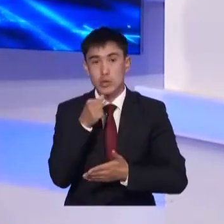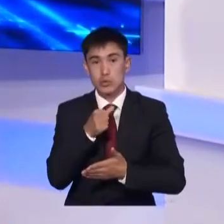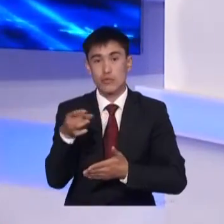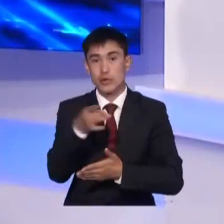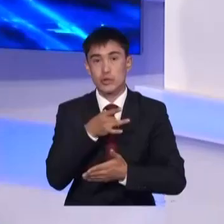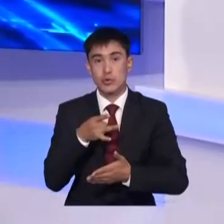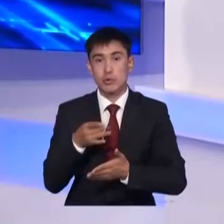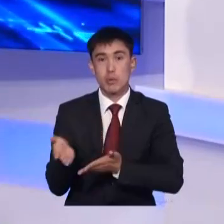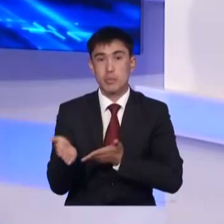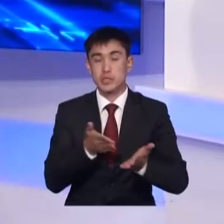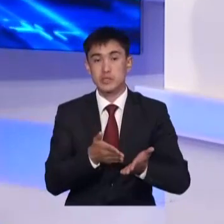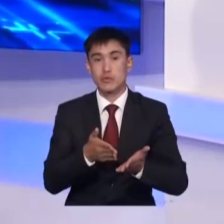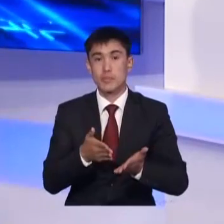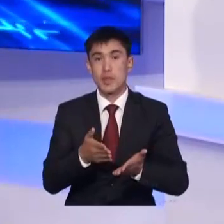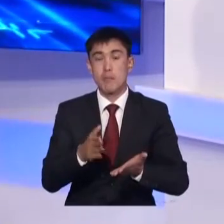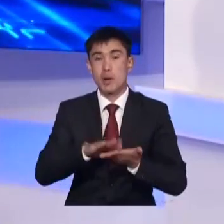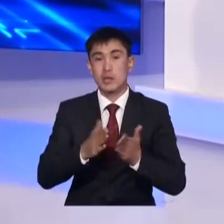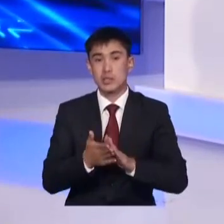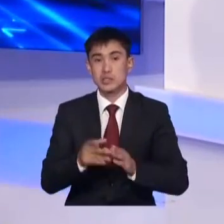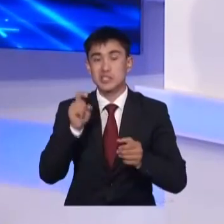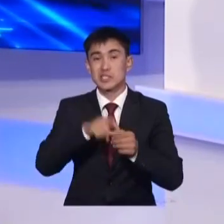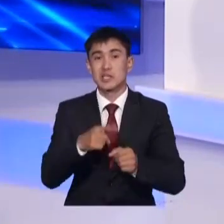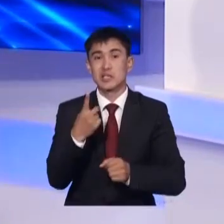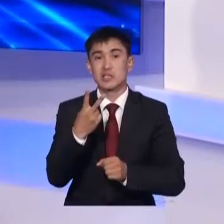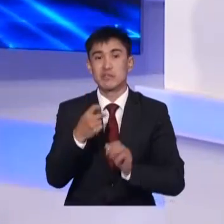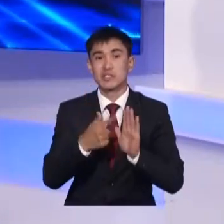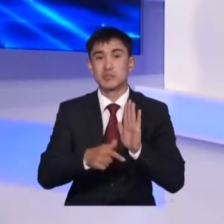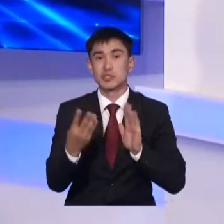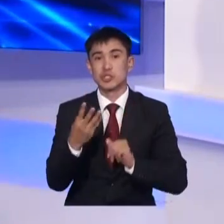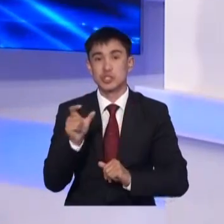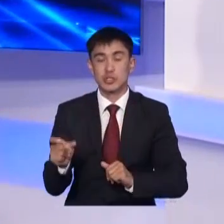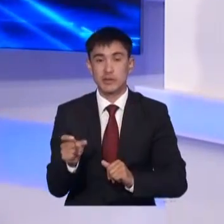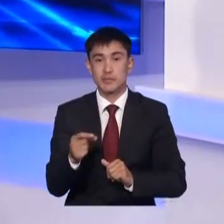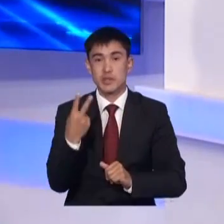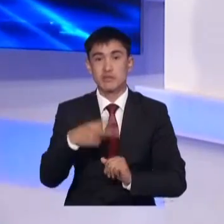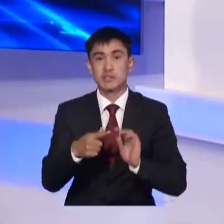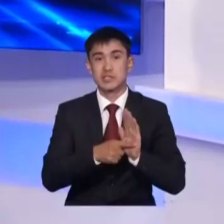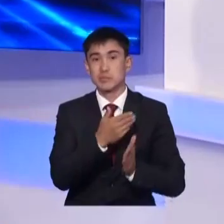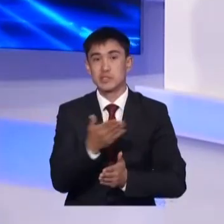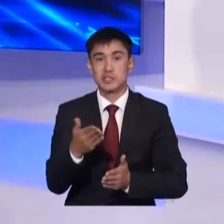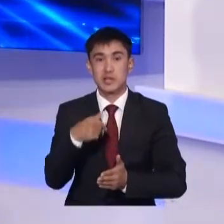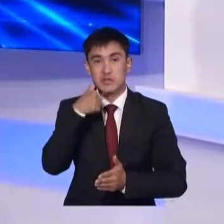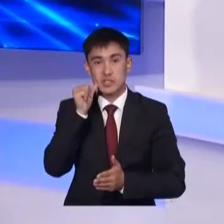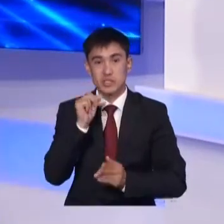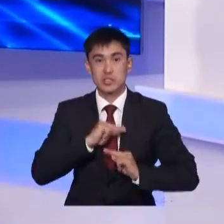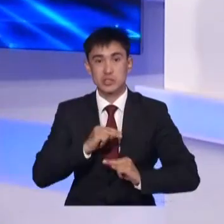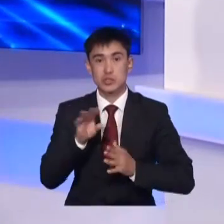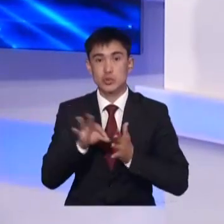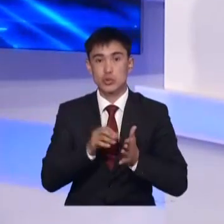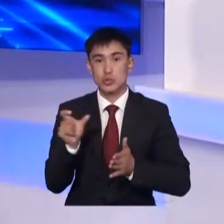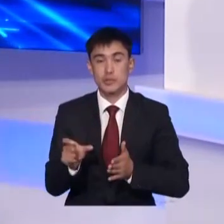году в регионе к призыву по контракту зачислено 274 человека 27 из них вчерашние